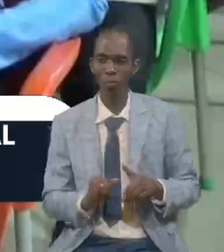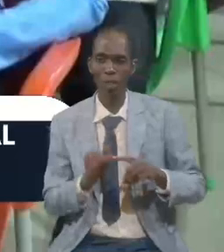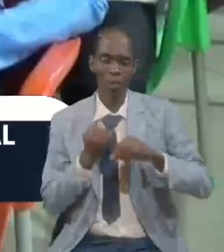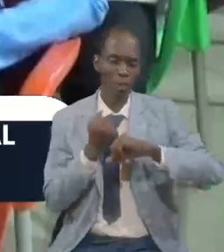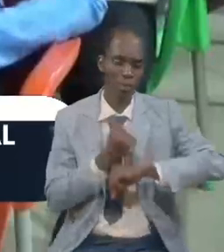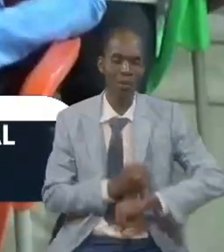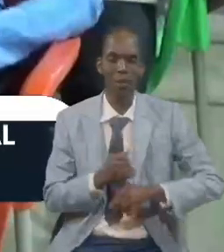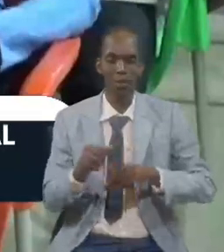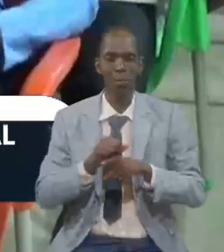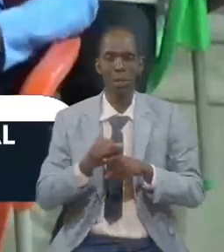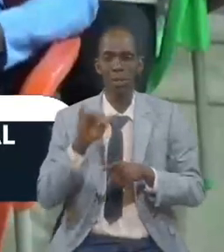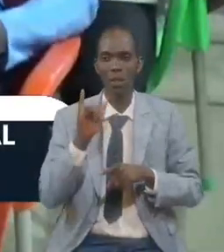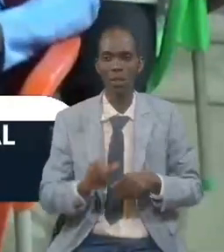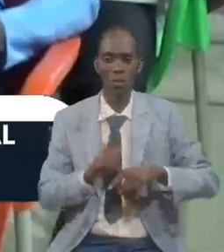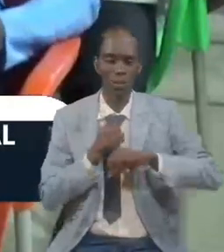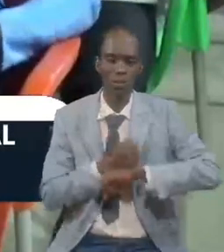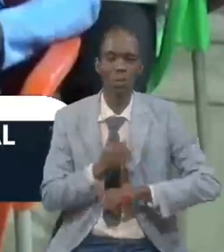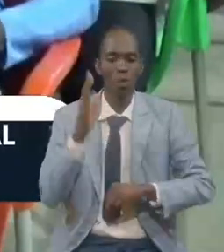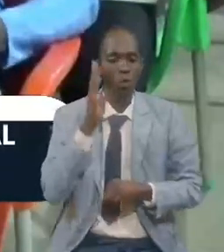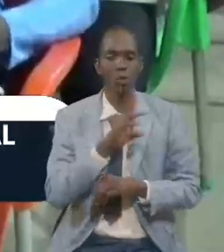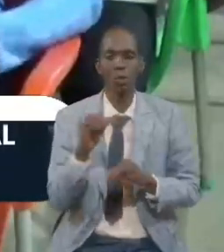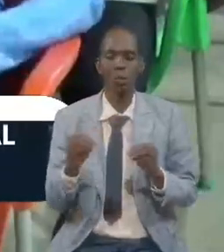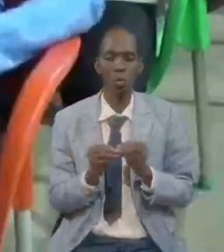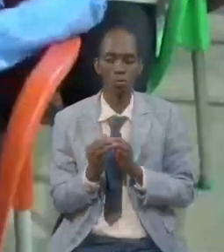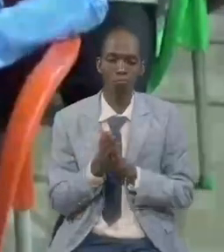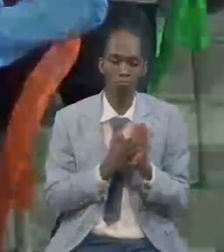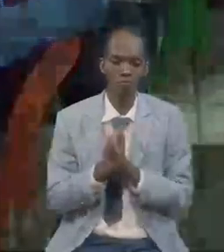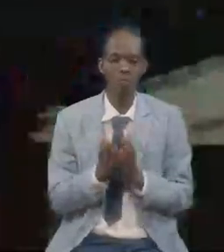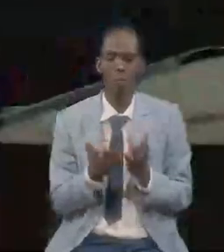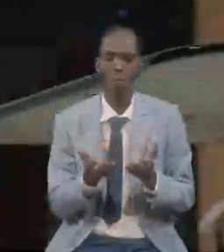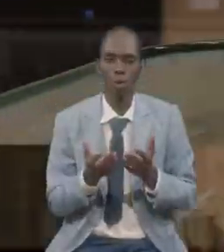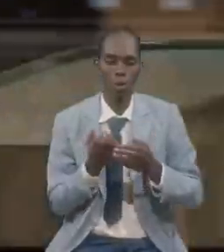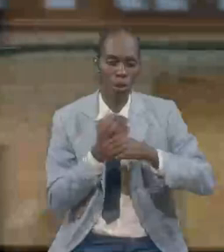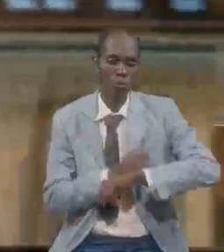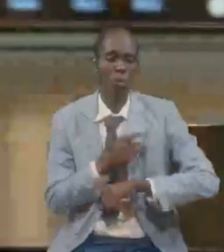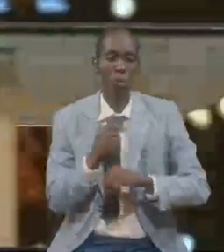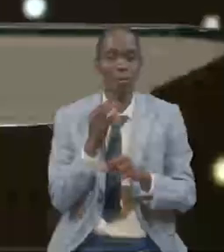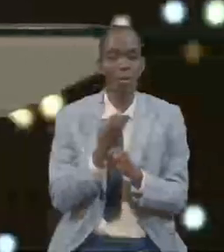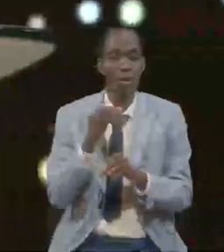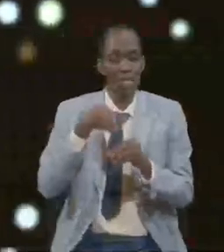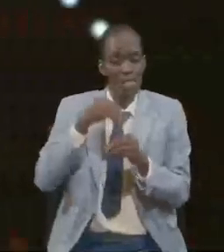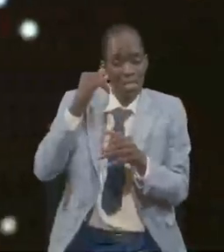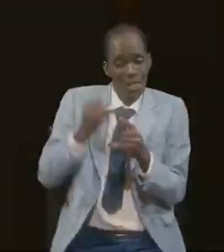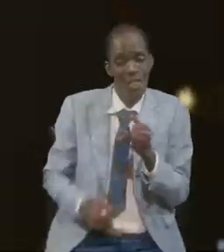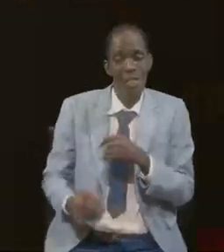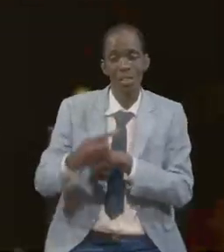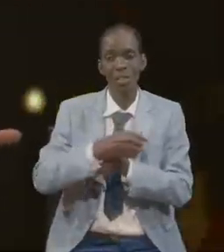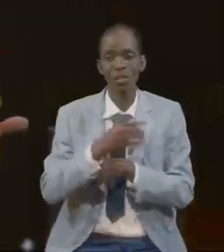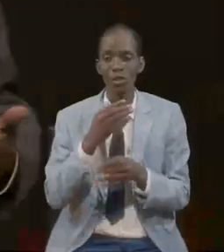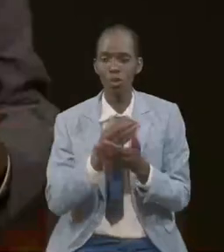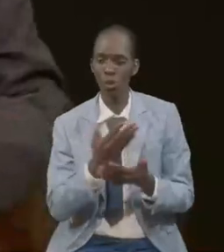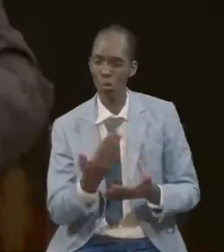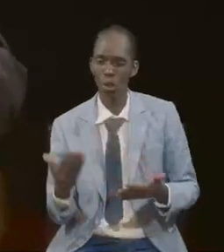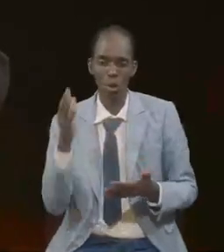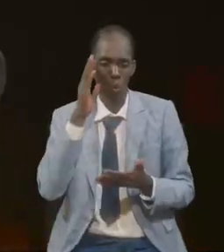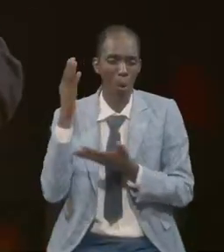pratiquement combattre pour la foi. Et ils ne vont pas combattre passionnément pour la foi. Dans les derniers jours, des choses